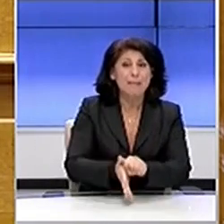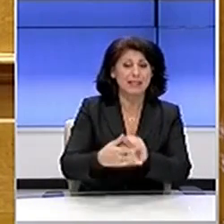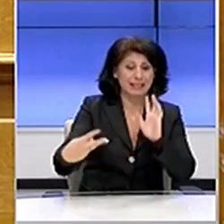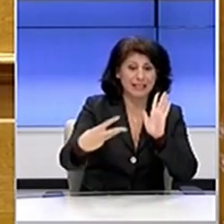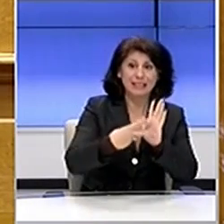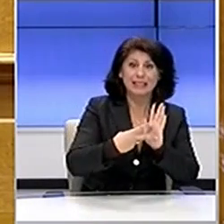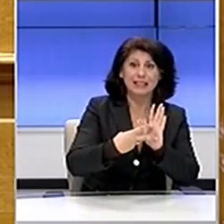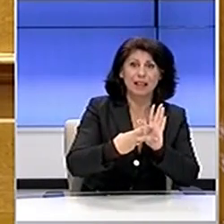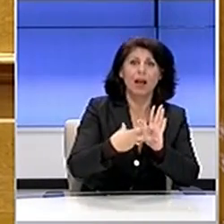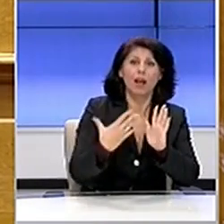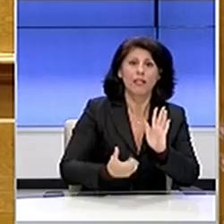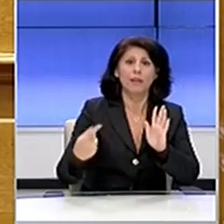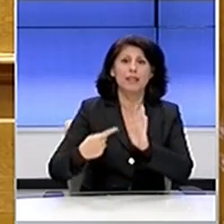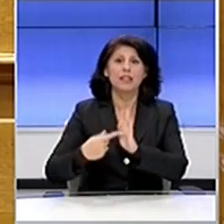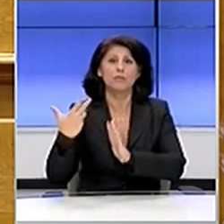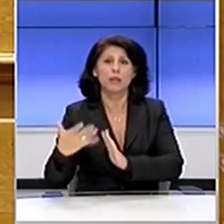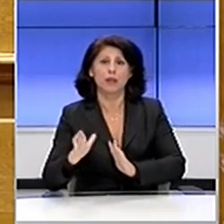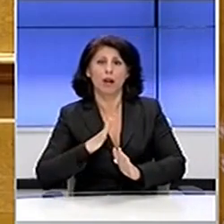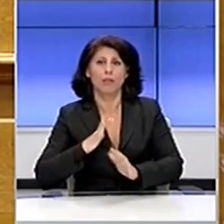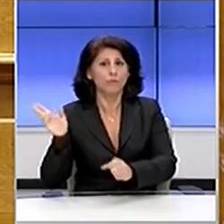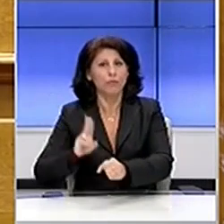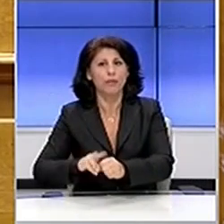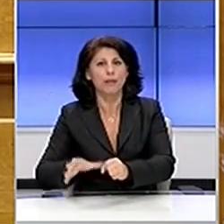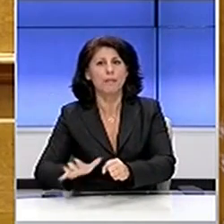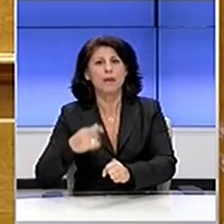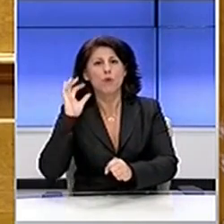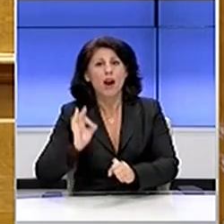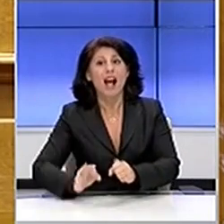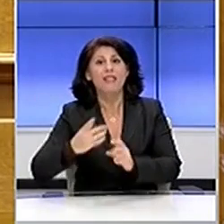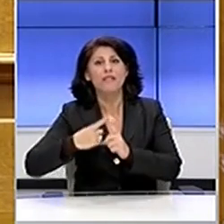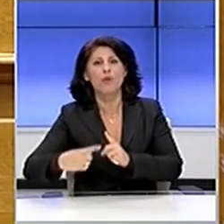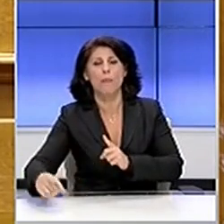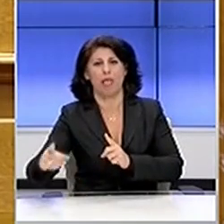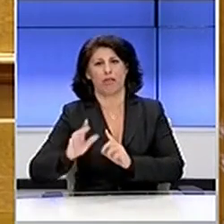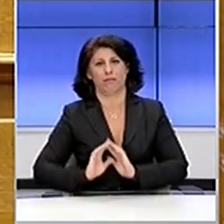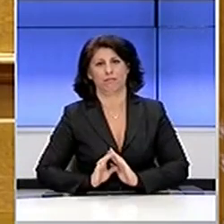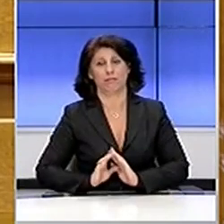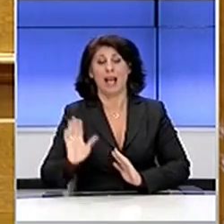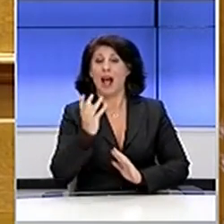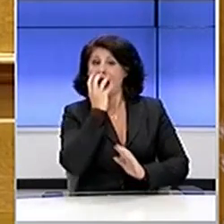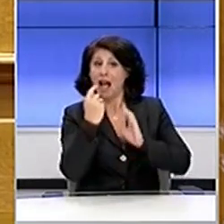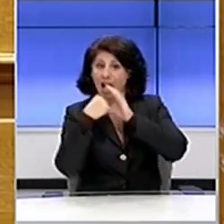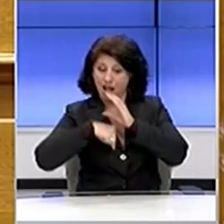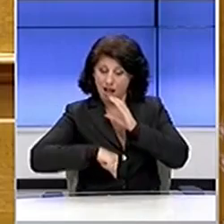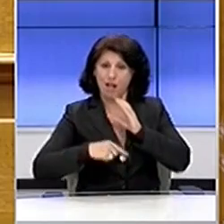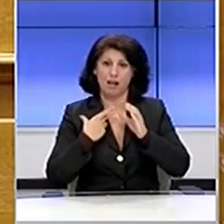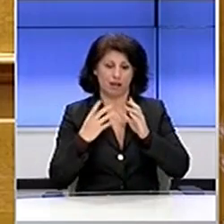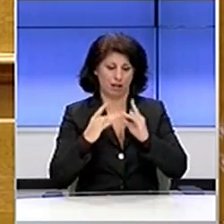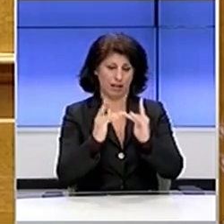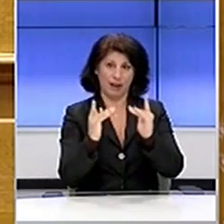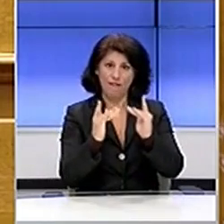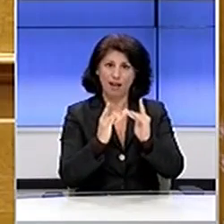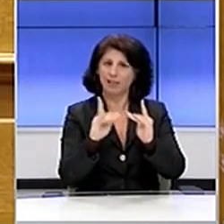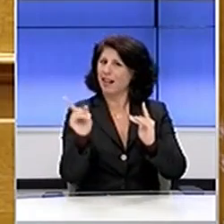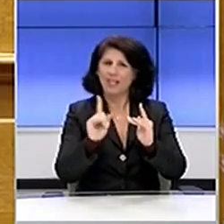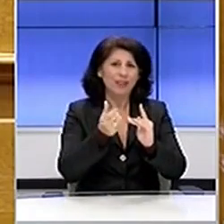μονάδες εντατικής θεραπείας, θα είχαμε 1.500 συμπολίτες μας οι οποίοι θα χάναν τη ζωή τους περίπου κάθε εβδομάδα. Άρα οι μονάδες εντατικής θεραπείας και ο αριθμός τους